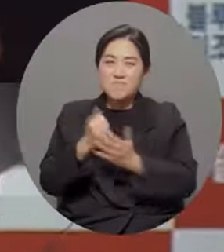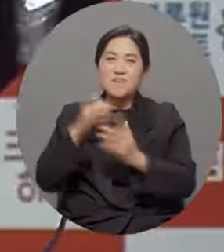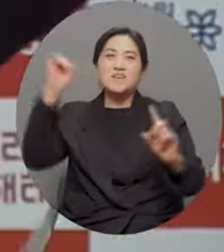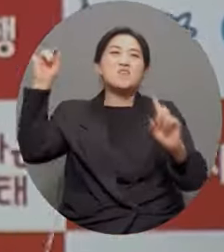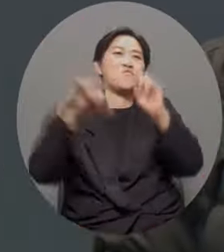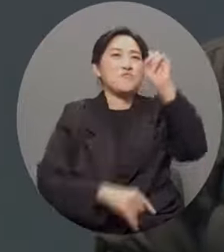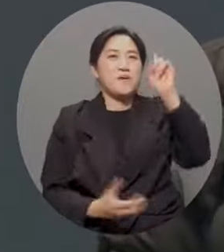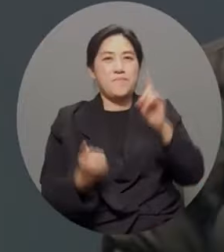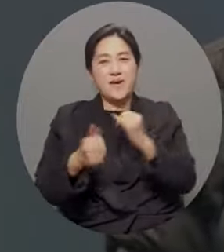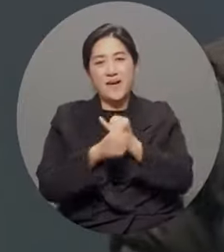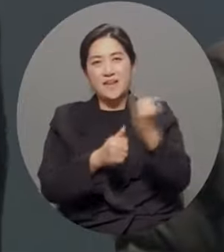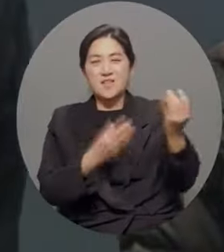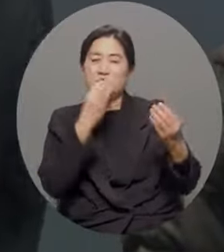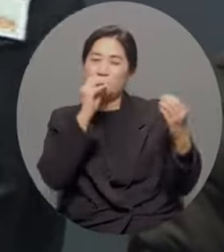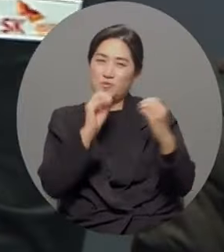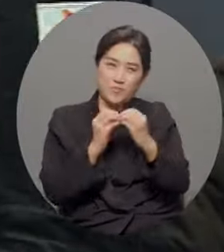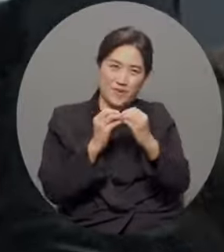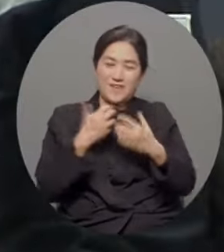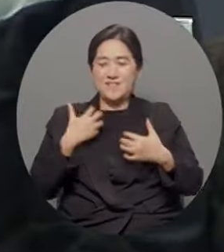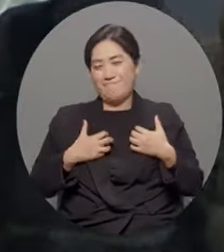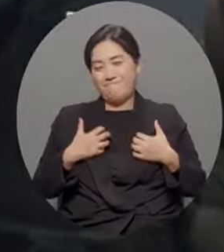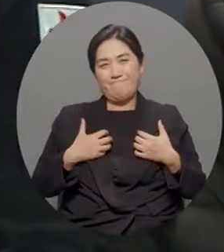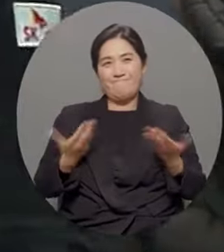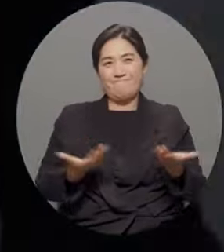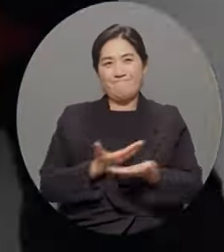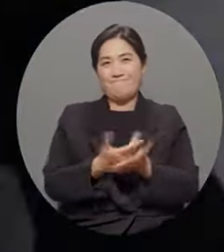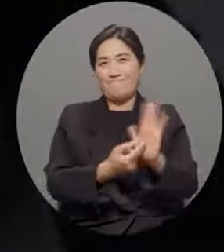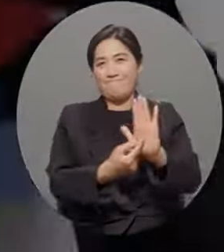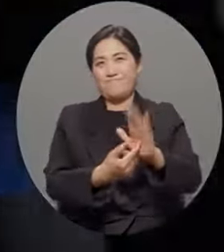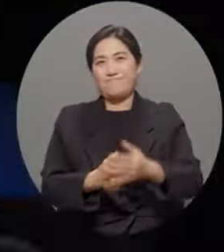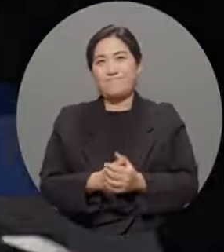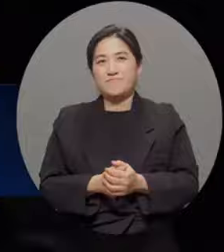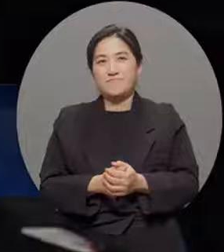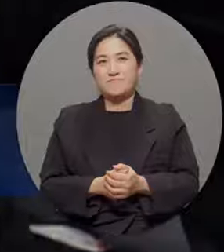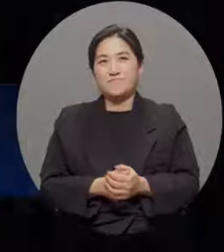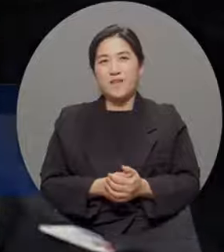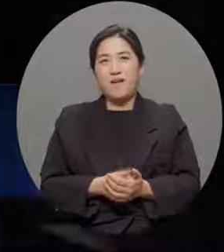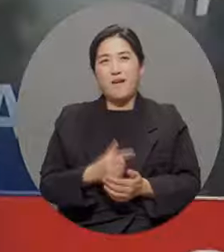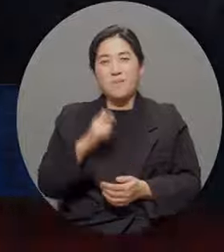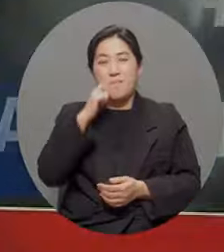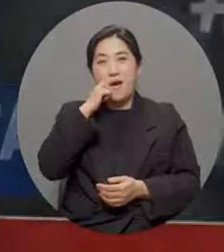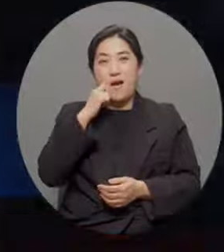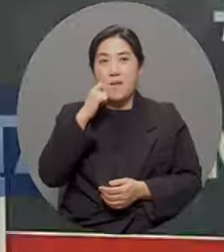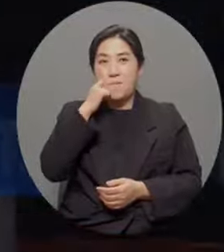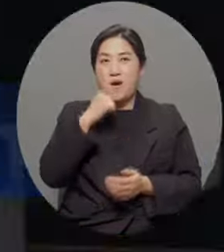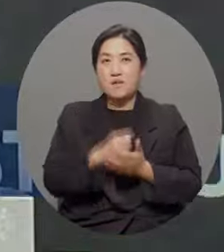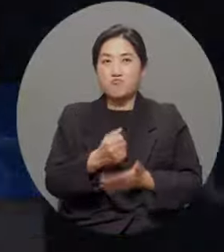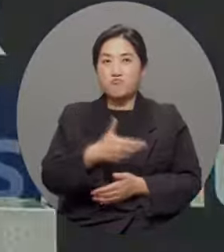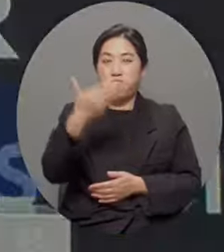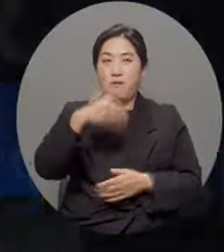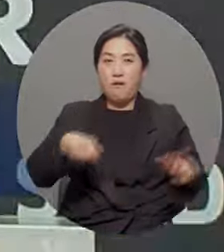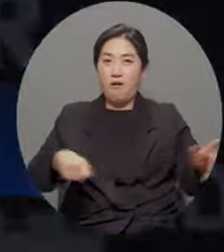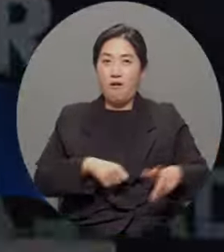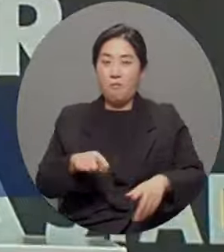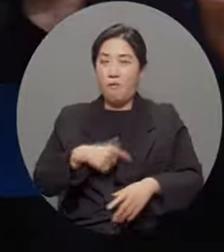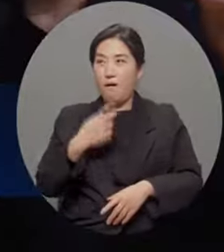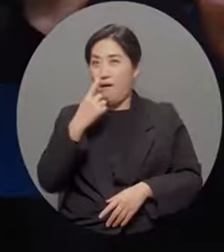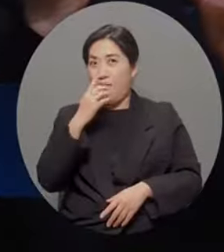조건휘는 아내와 입맞춤하며 기쁨을 나눴습니다. 아직도 기분이 얼떨떨해요. 제가 마지막에 9점을 어떻게 쳤는지도 잘